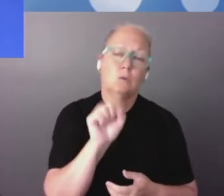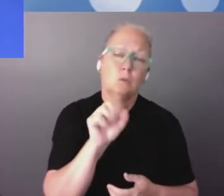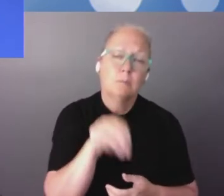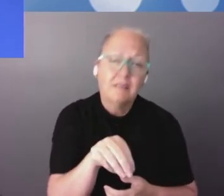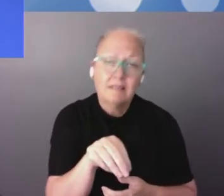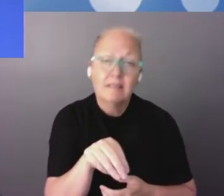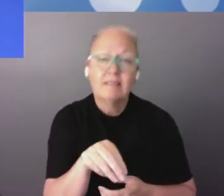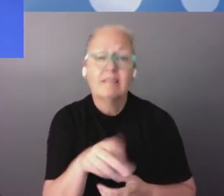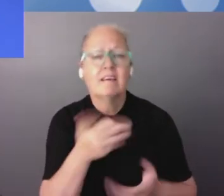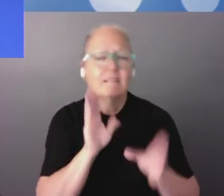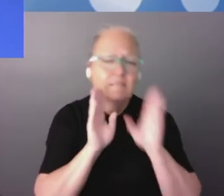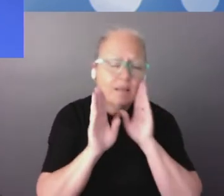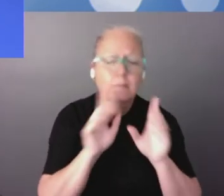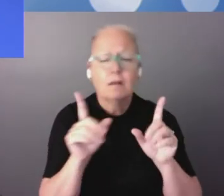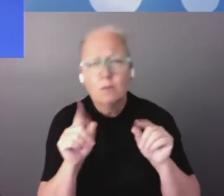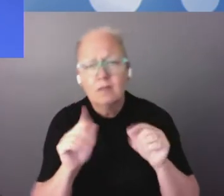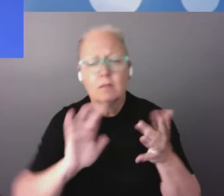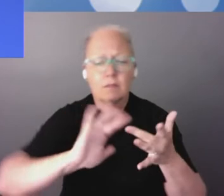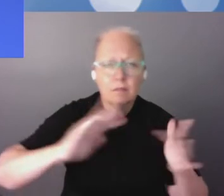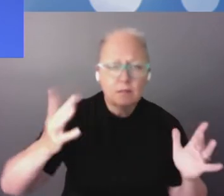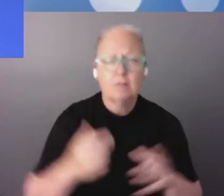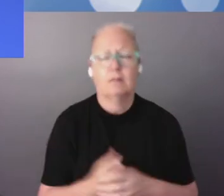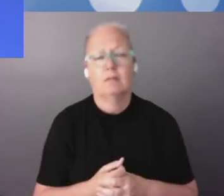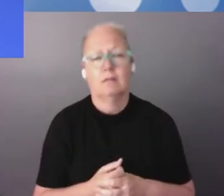avec les réseaux sociaux, l'administration publique